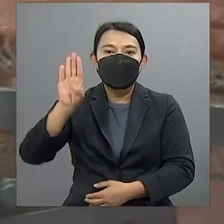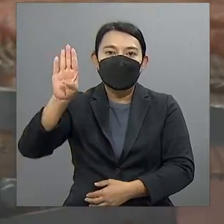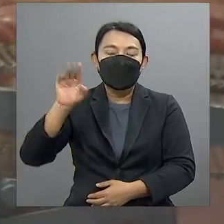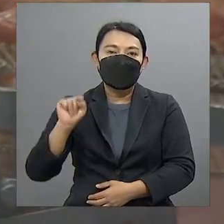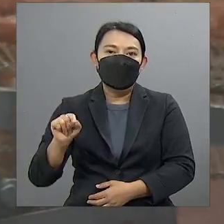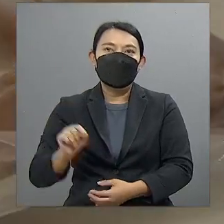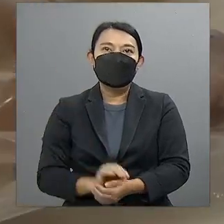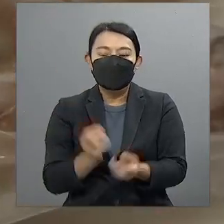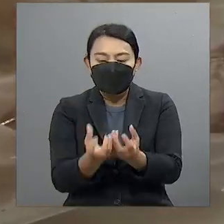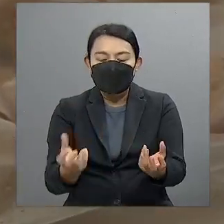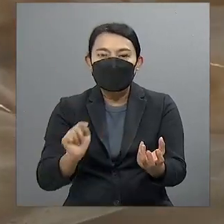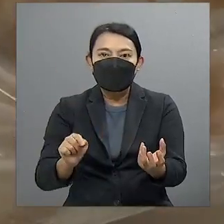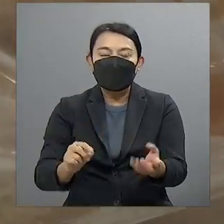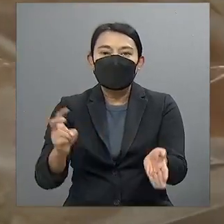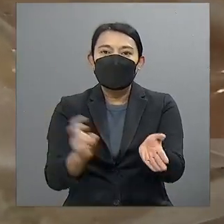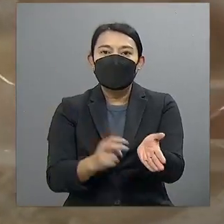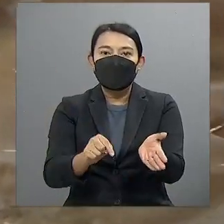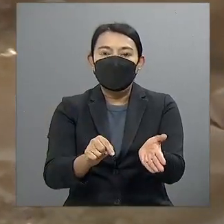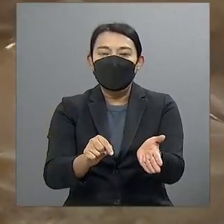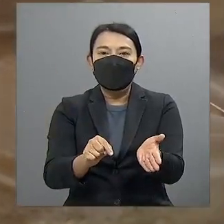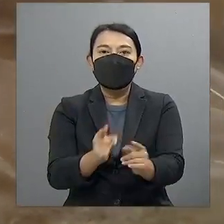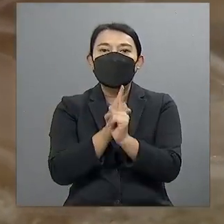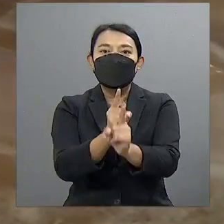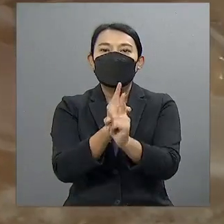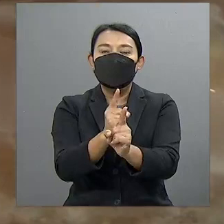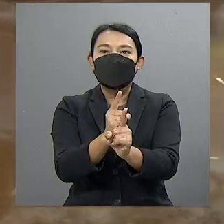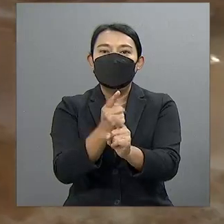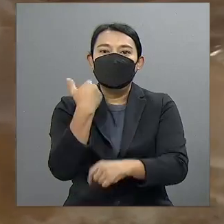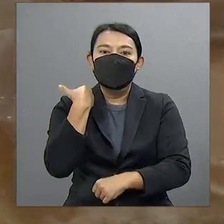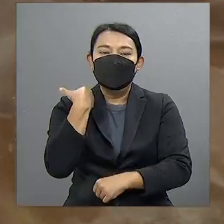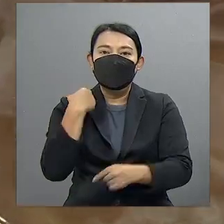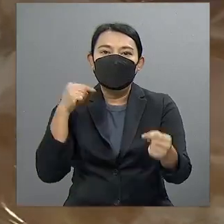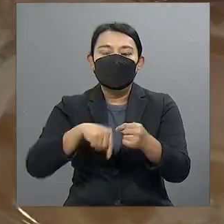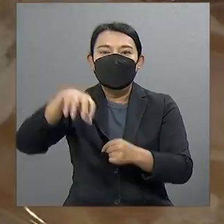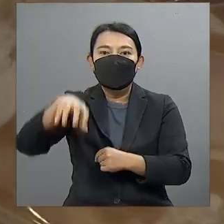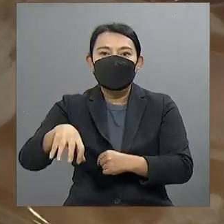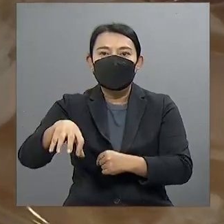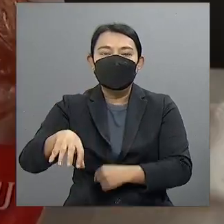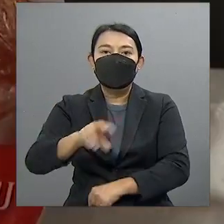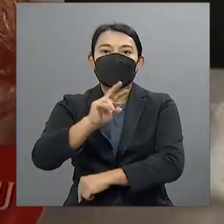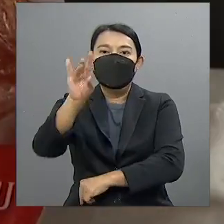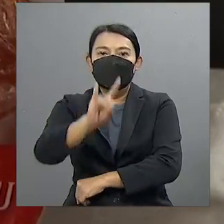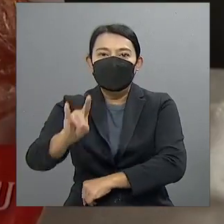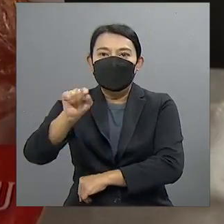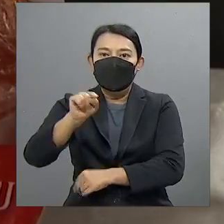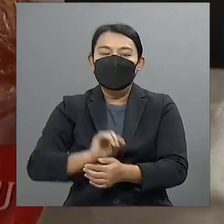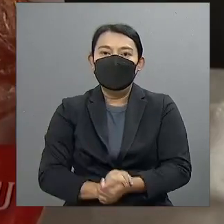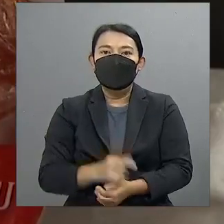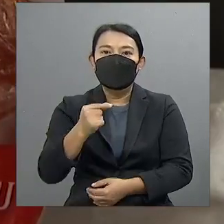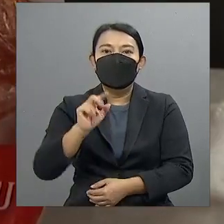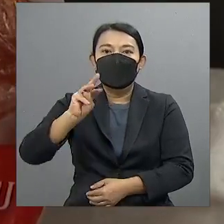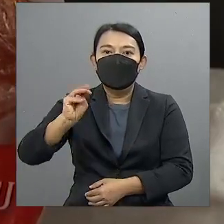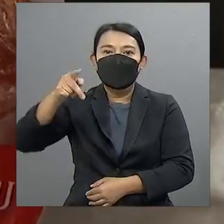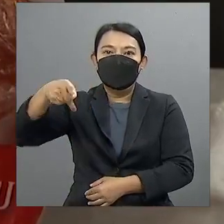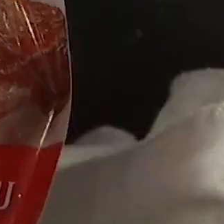มีการรับรองนะครับมาตรฐานต่างๆมากมายนะครับไม่ว่าจะเป็นมาตรฐานของกรมปศุสัตว์นะครับมาตรฐานจากโรงงานพวก GMP นะครับเช่นถ้าเป็นมาตรฐ